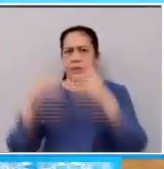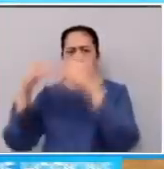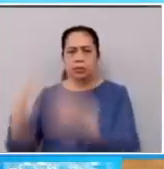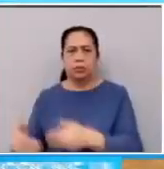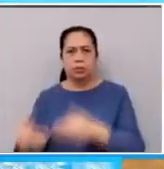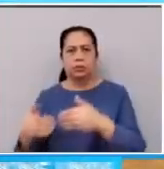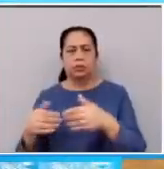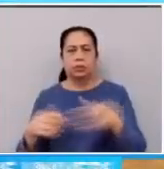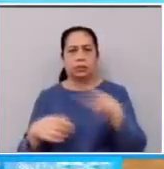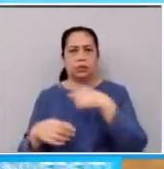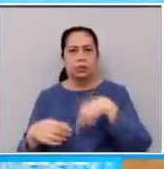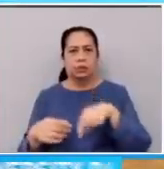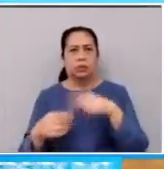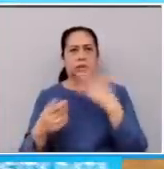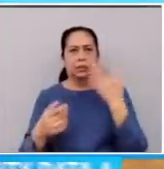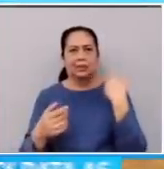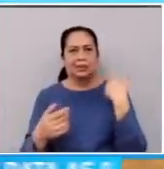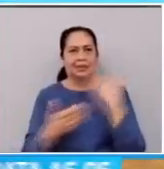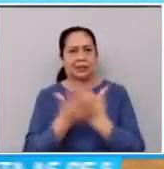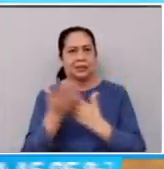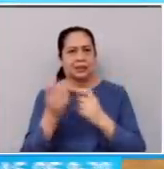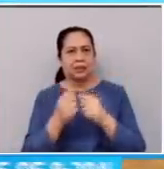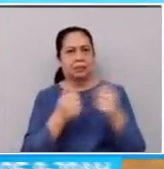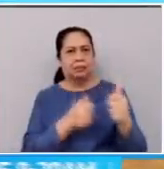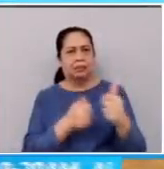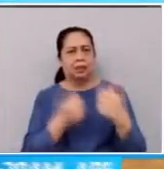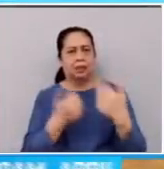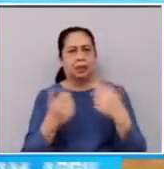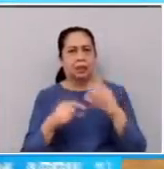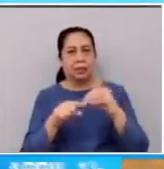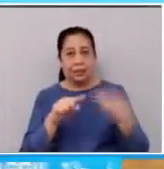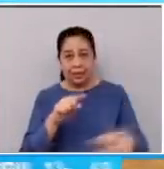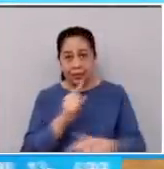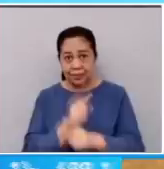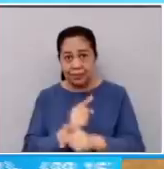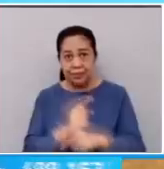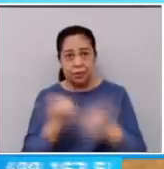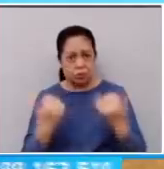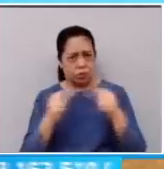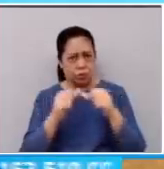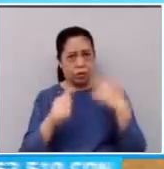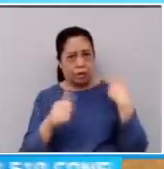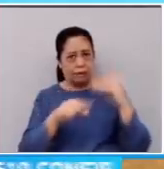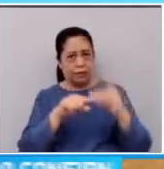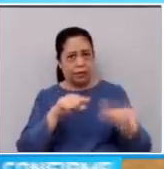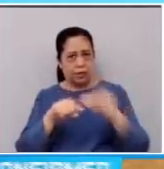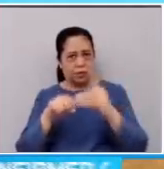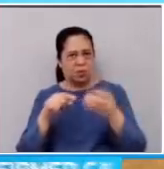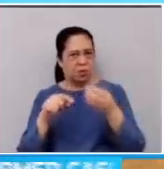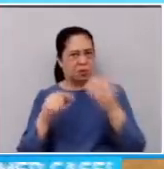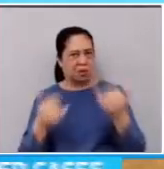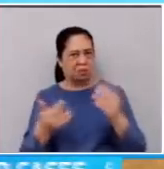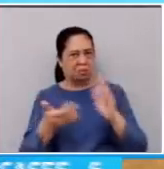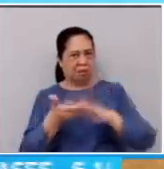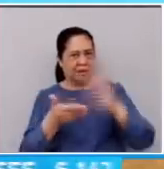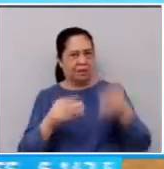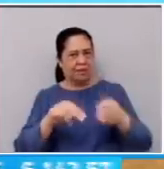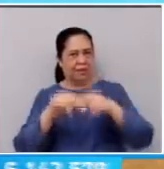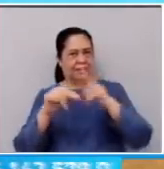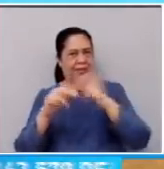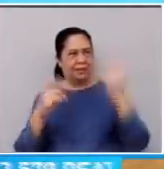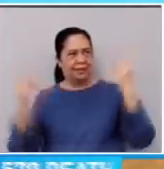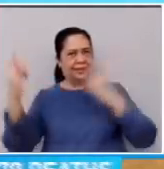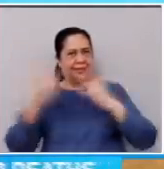ating ekonomiya, may mga ipinapatupad kayong mga discounts, hindi ho ba? Magpapatuloy ho ba ito o magmamahal na ngayon at parating na, lalo na yung mga foreign